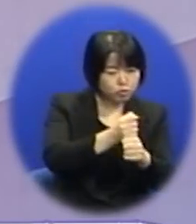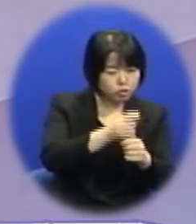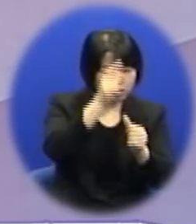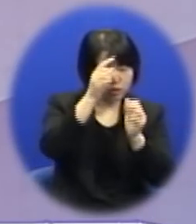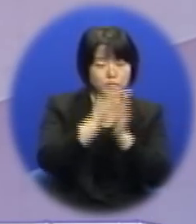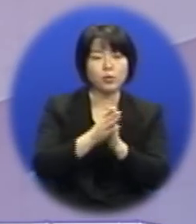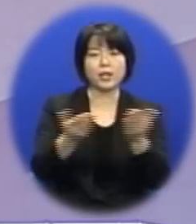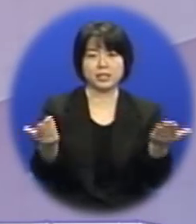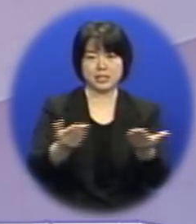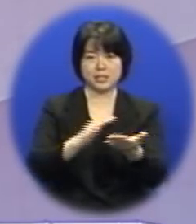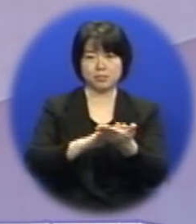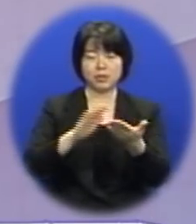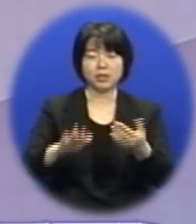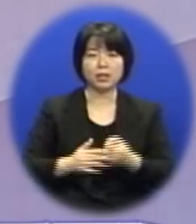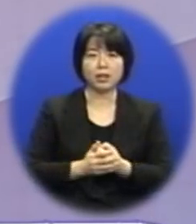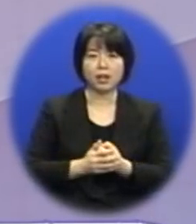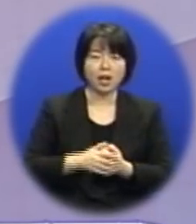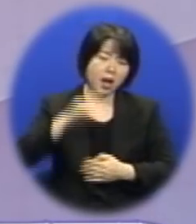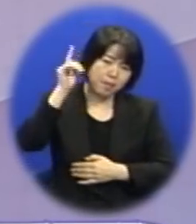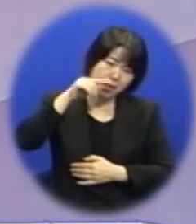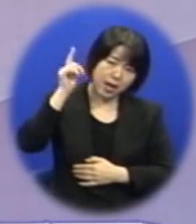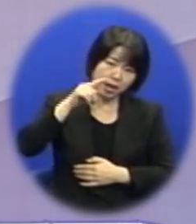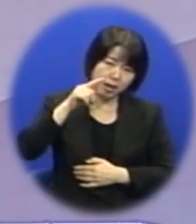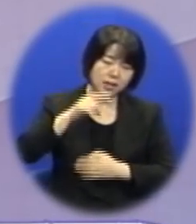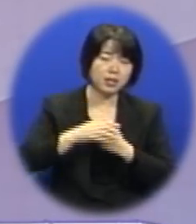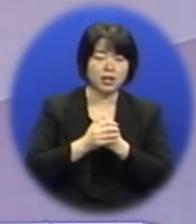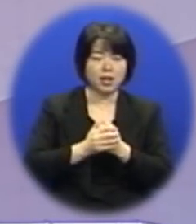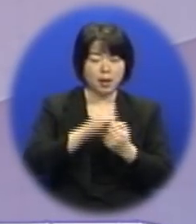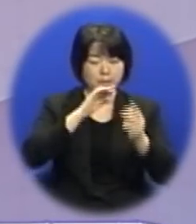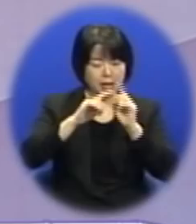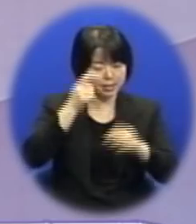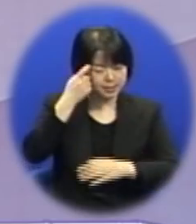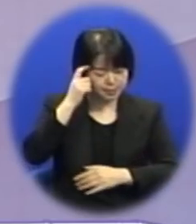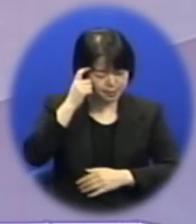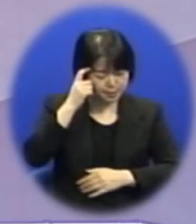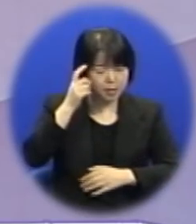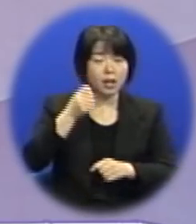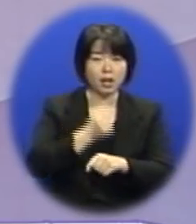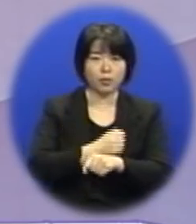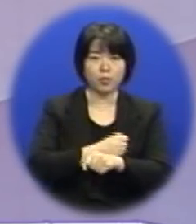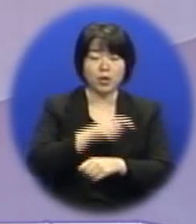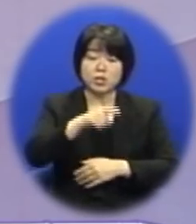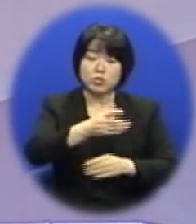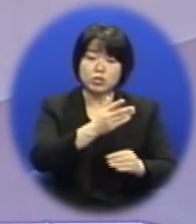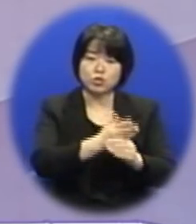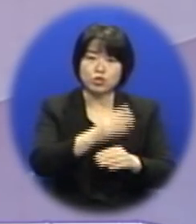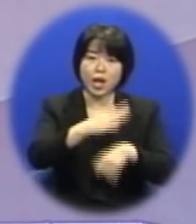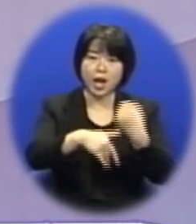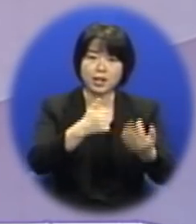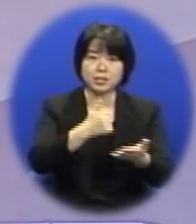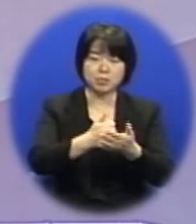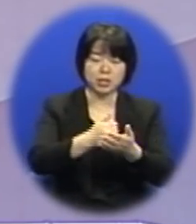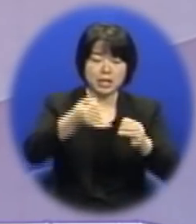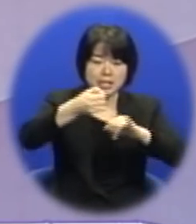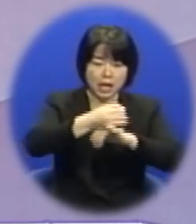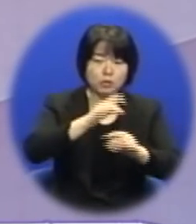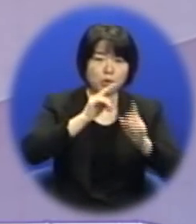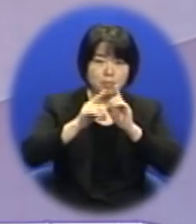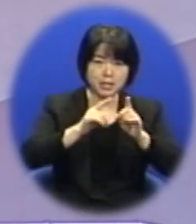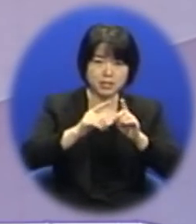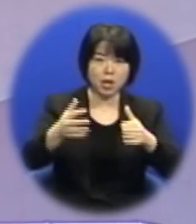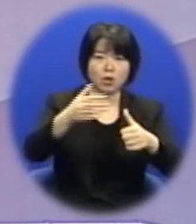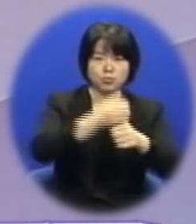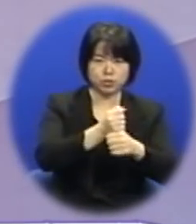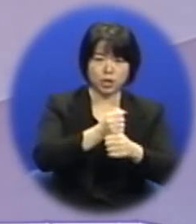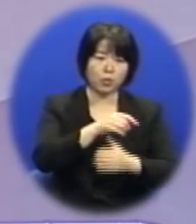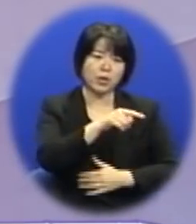거. 매일 말씀을 묵상하면서, 그리고 그 중에서 하나님의 약속의 말씀 붙잡고